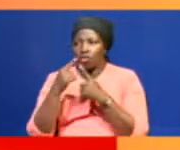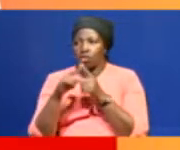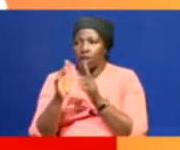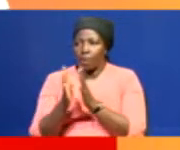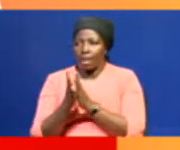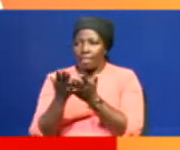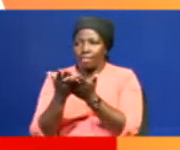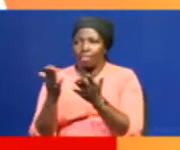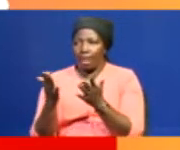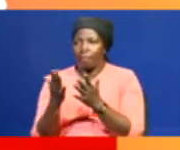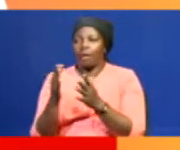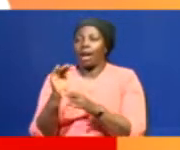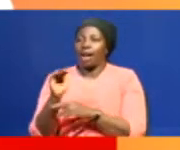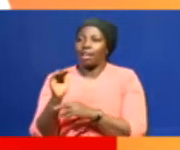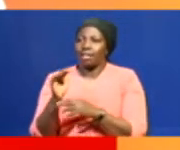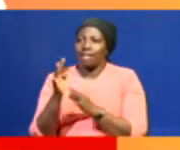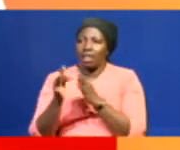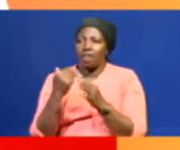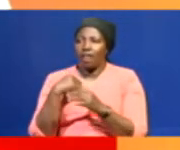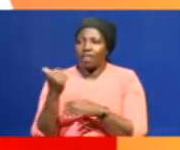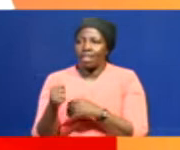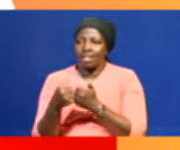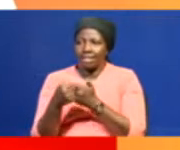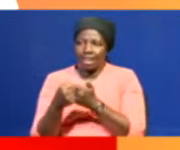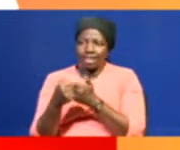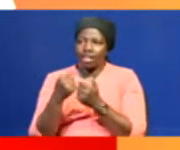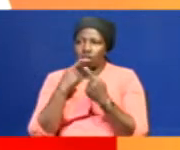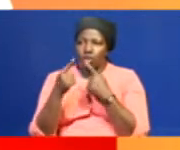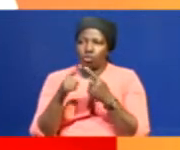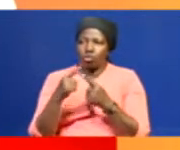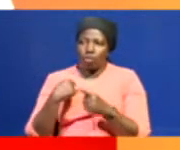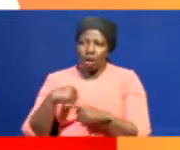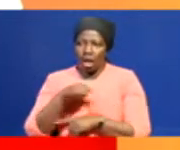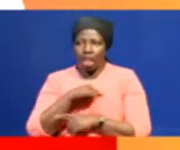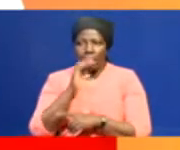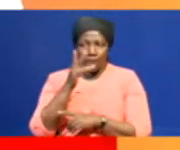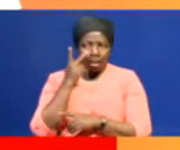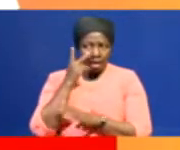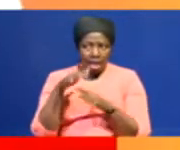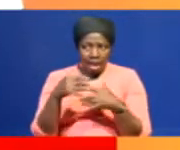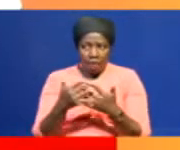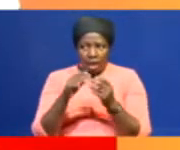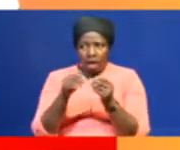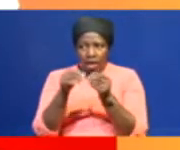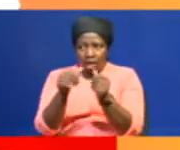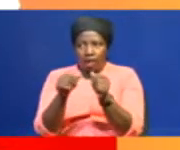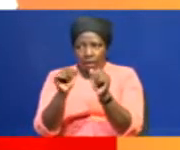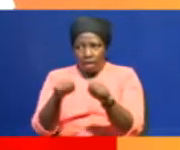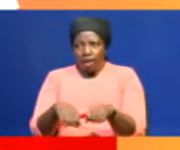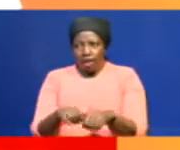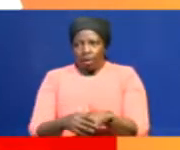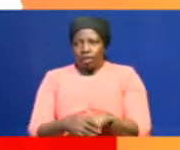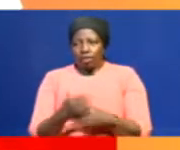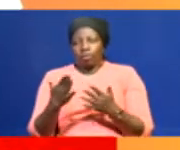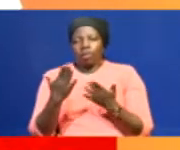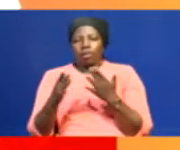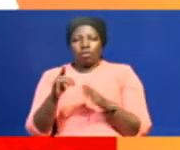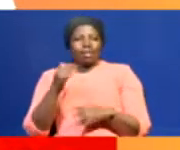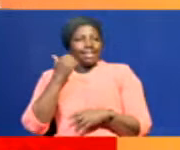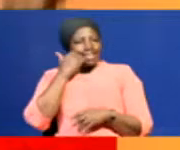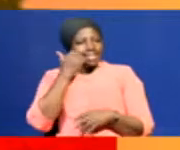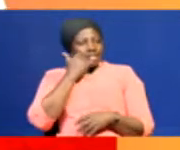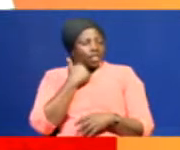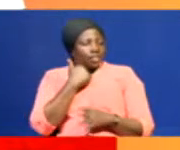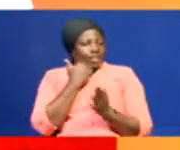tutajua jinsi ya kuongea na huyo mtu tuone shida yake kwa wapi. Mm. Kwa maana pengine wewe unaweza kuwa ulikuwa mgonjwa wiki mzima kwa hospitali. Mm. Hautakuwa unafanya kazi. Sasa